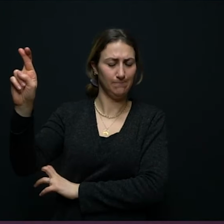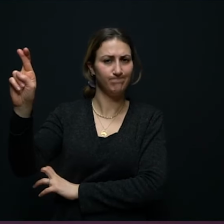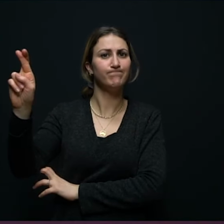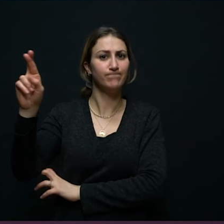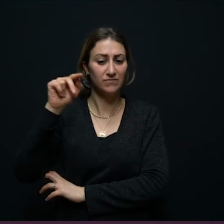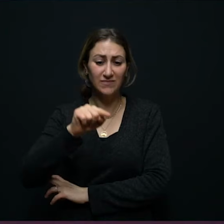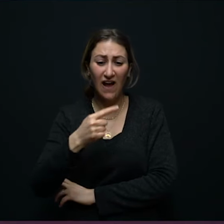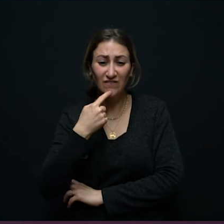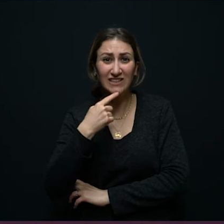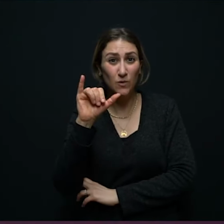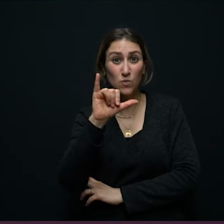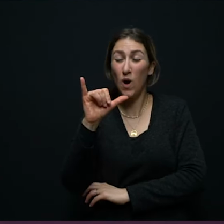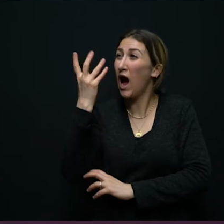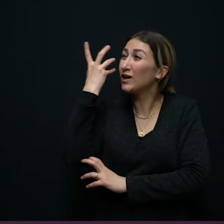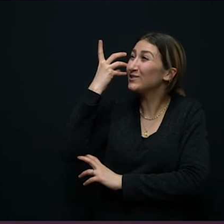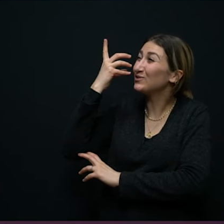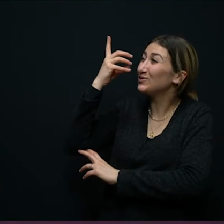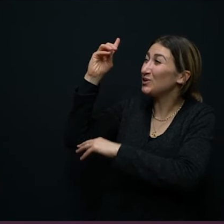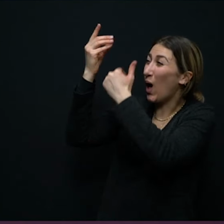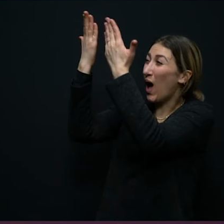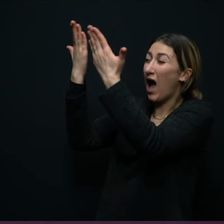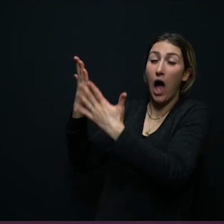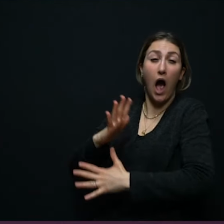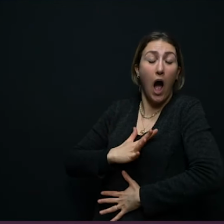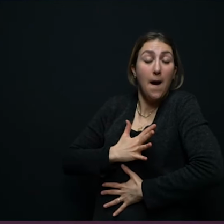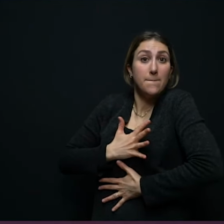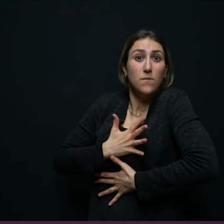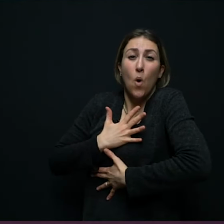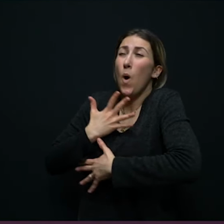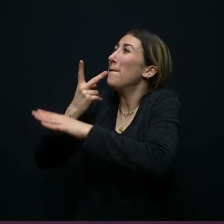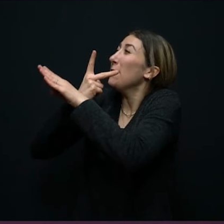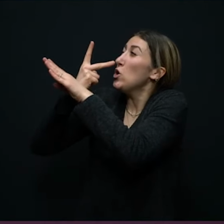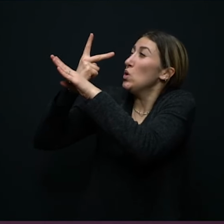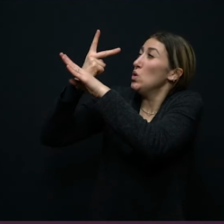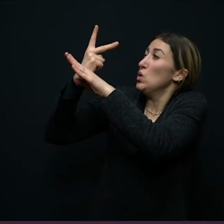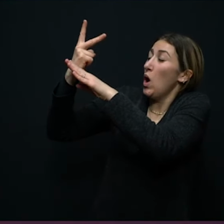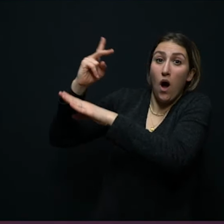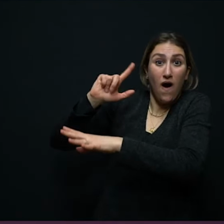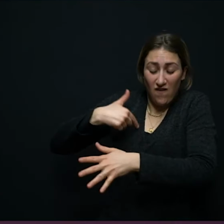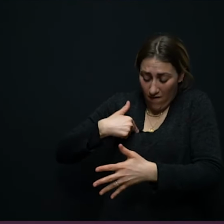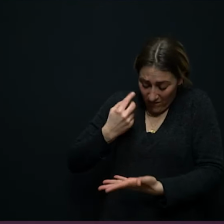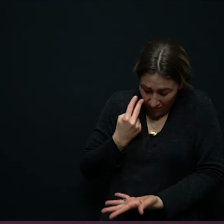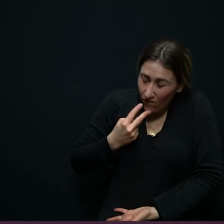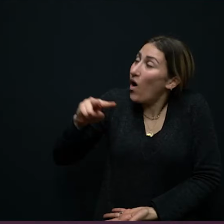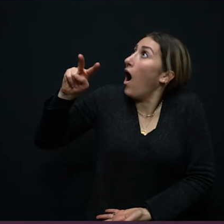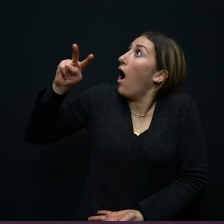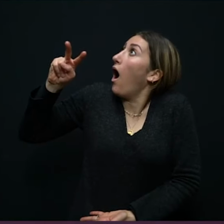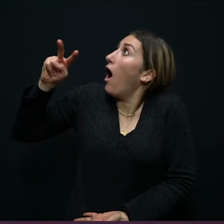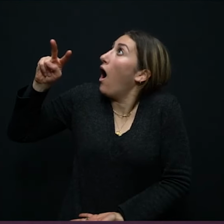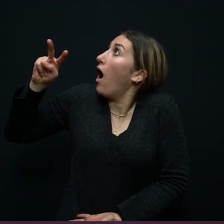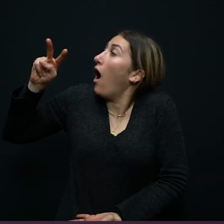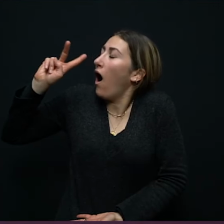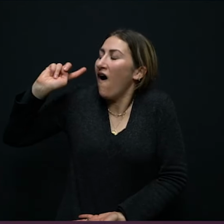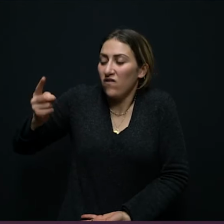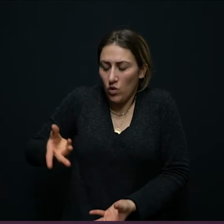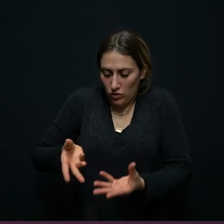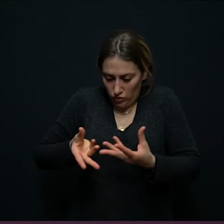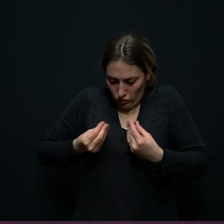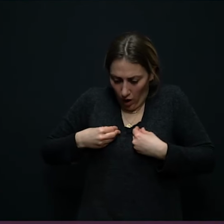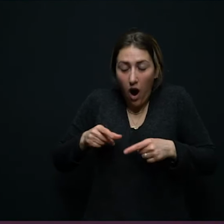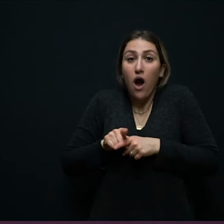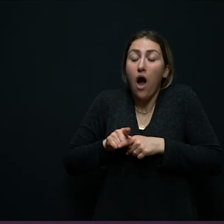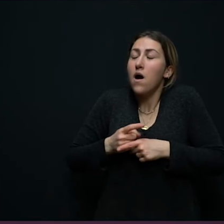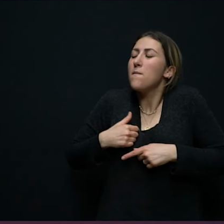pureté de dieu il ya une forme de crainte qu'ils s'installent en ou pas une peur une crainte